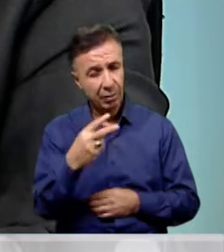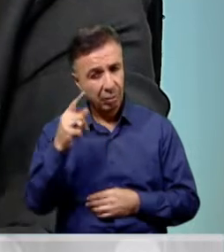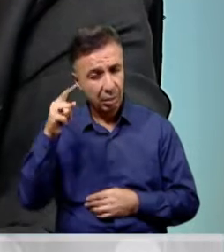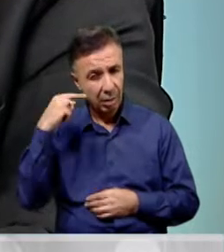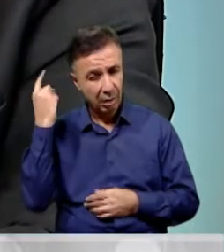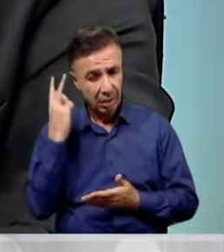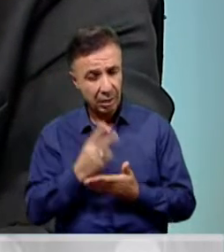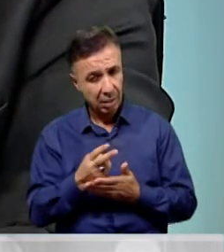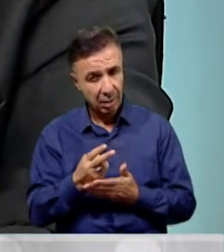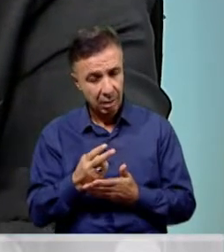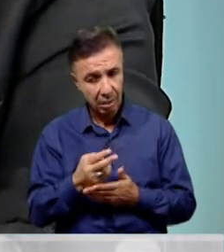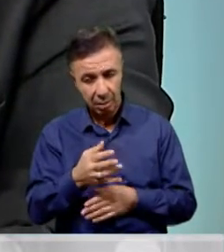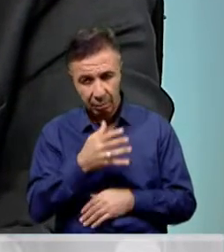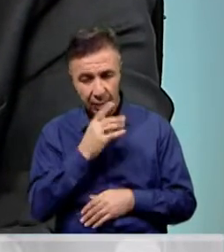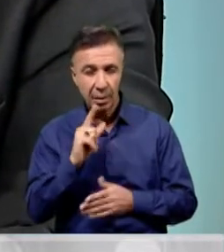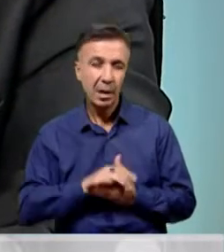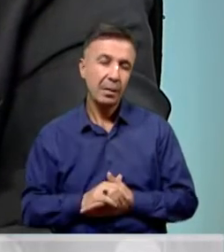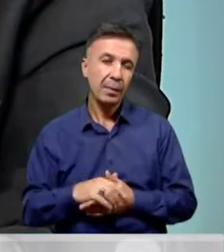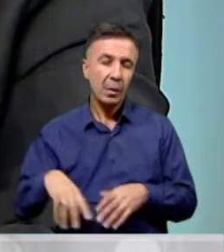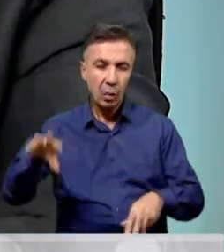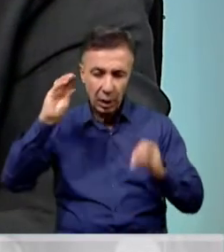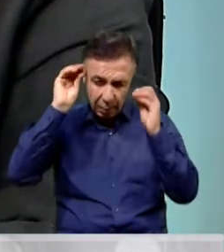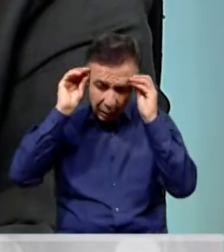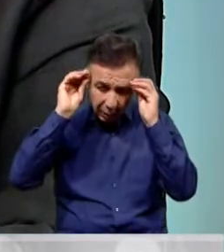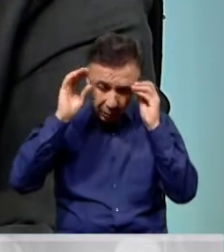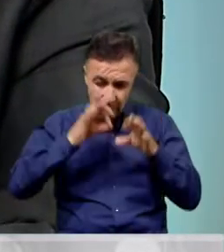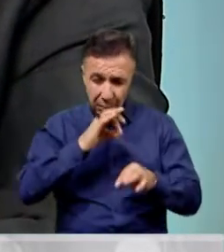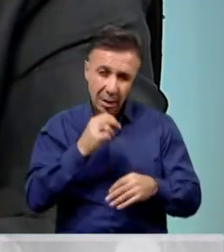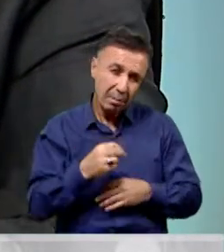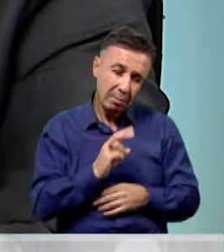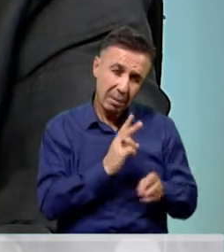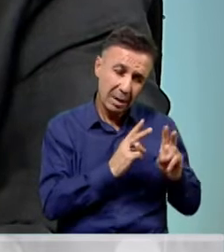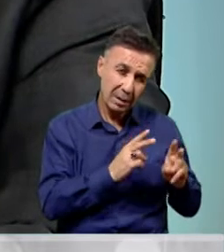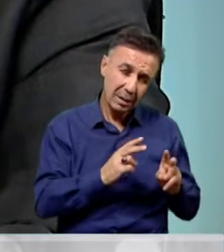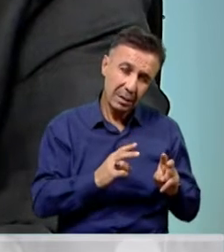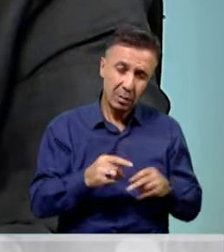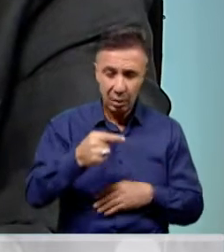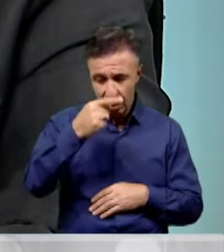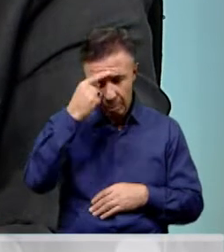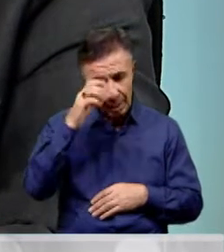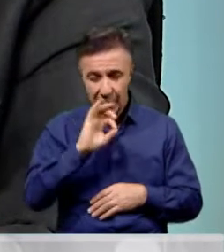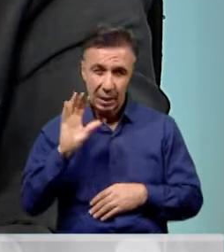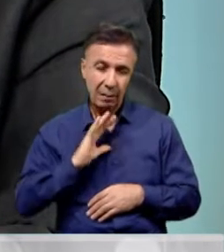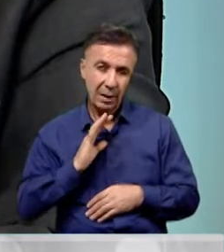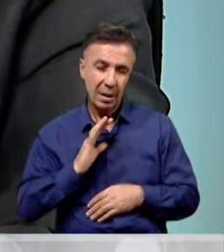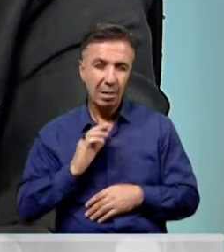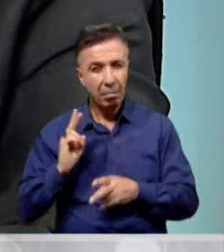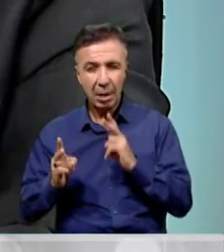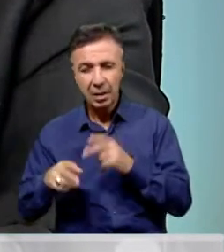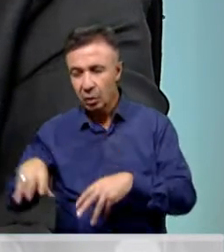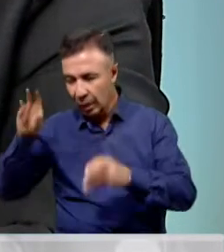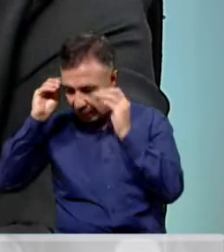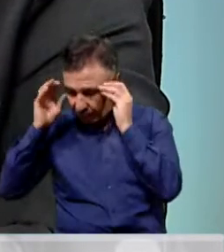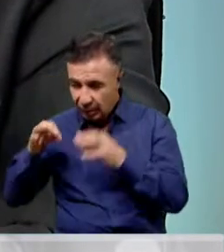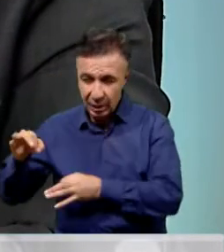açısından eee ulem mızın bir kısmı diyor ki bu caiz değildir Çünkü burada belirsizlik vardır bir kısmı da diyor ki